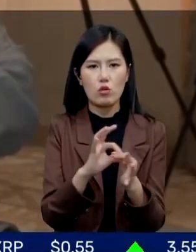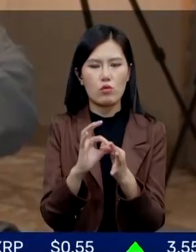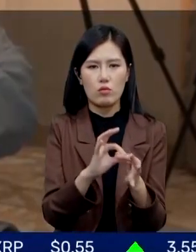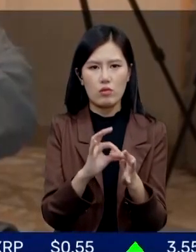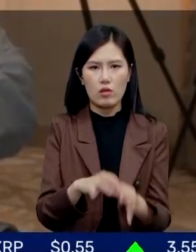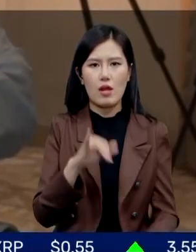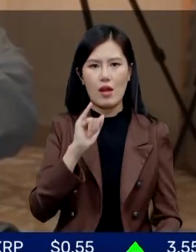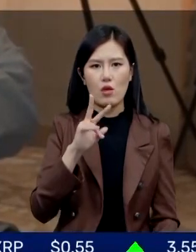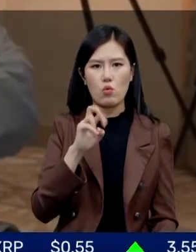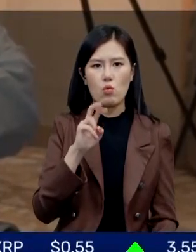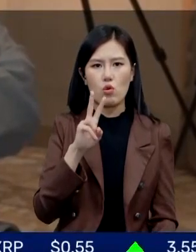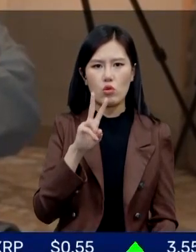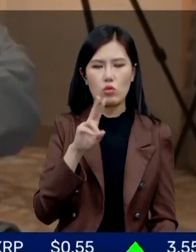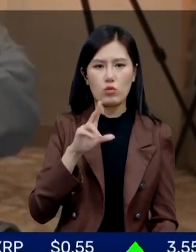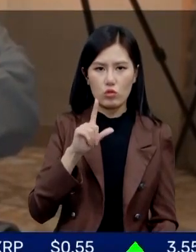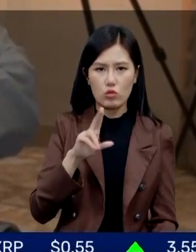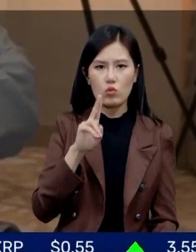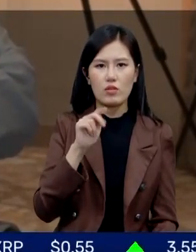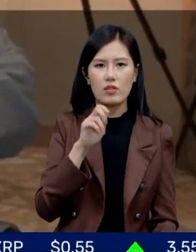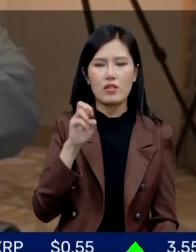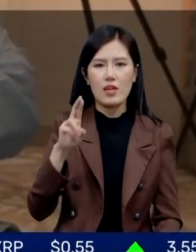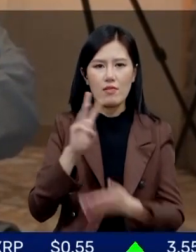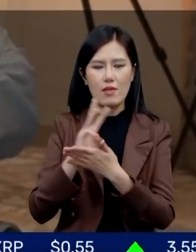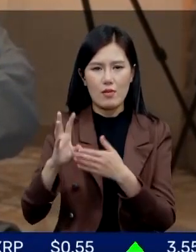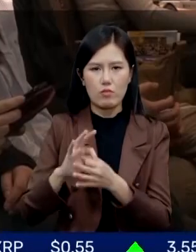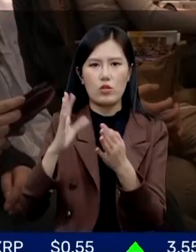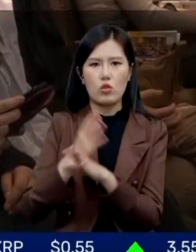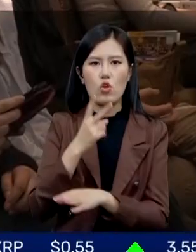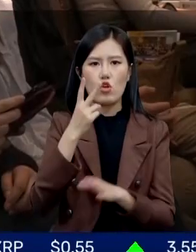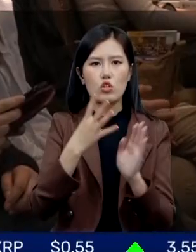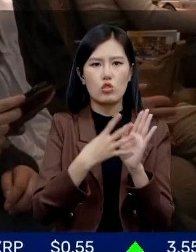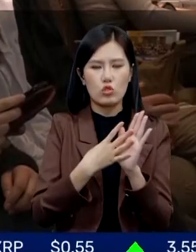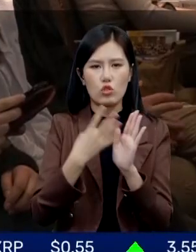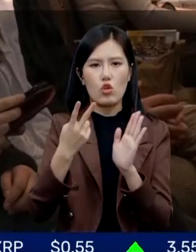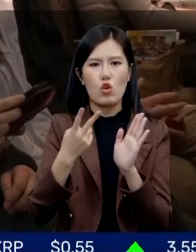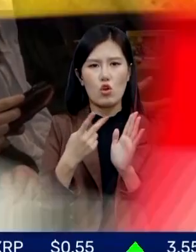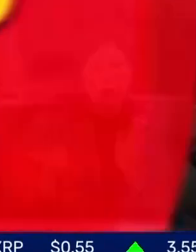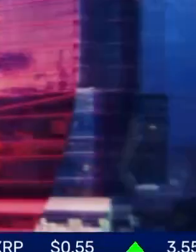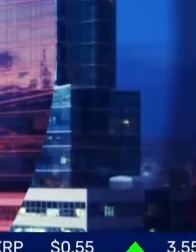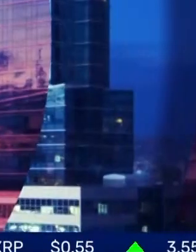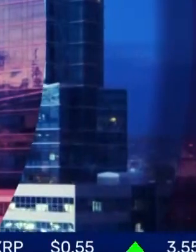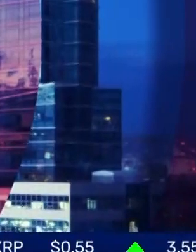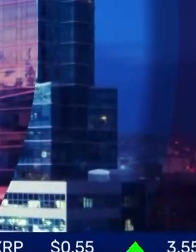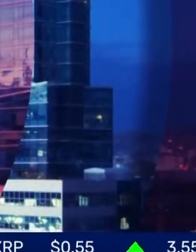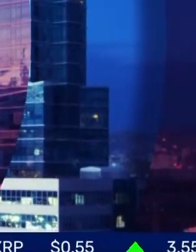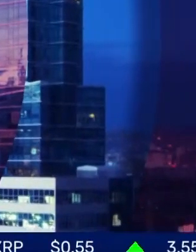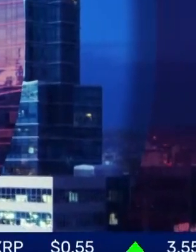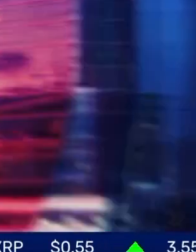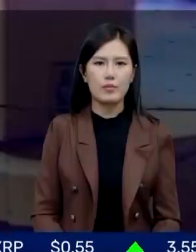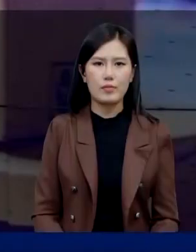volunteer цэгийн мэн вебсайтыг нээсэн байна. Зөвдгөө 2921 хэрэглэгчтэй болжээ.